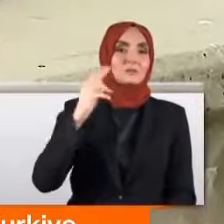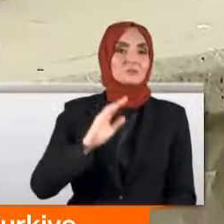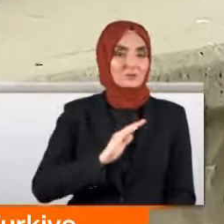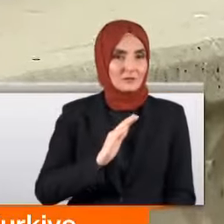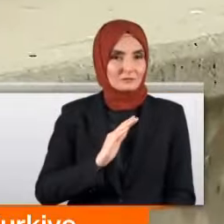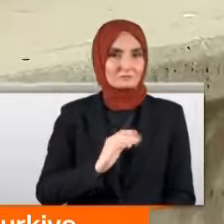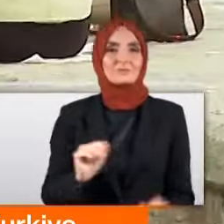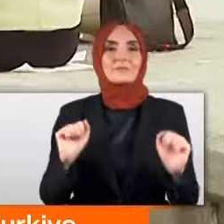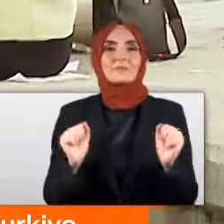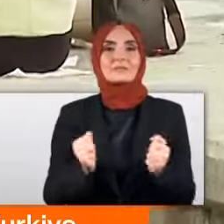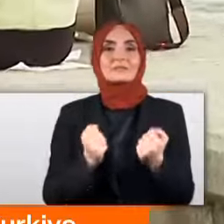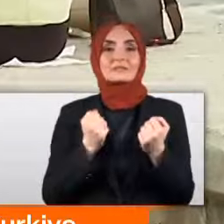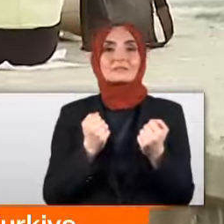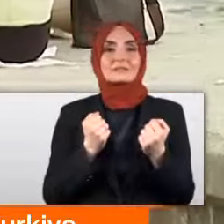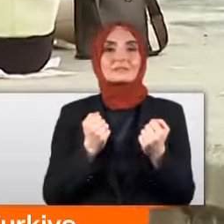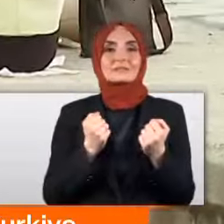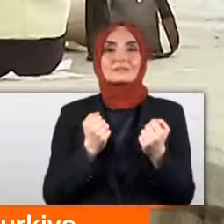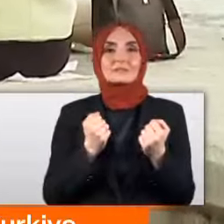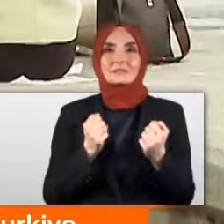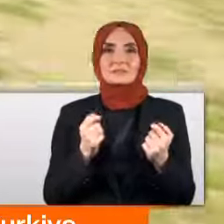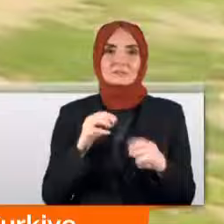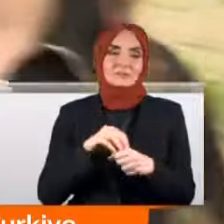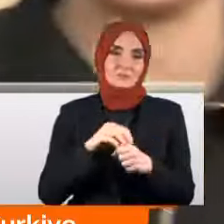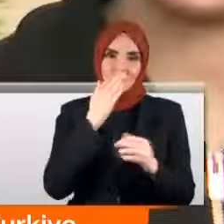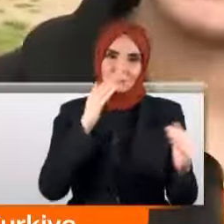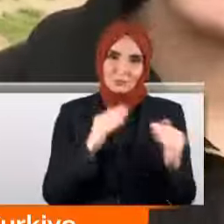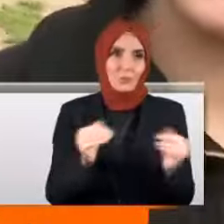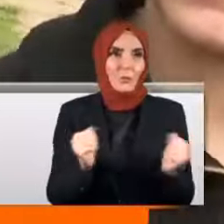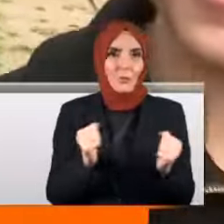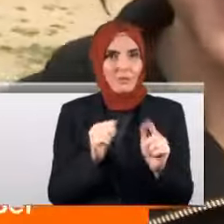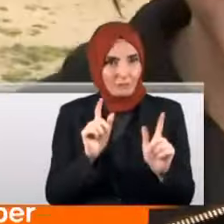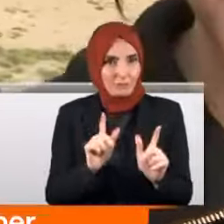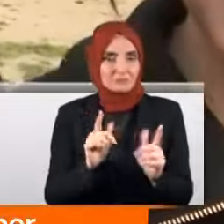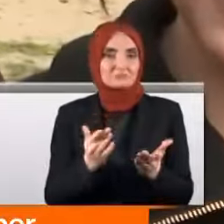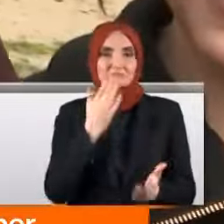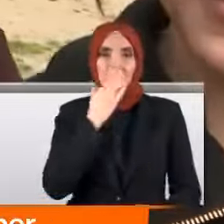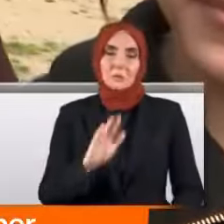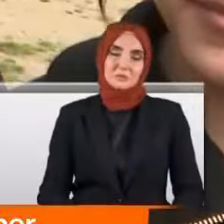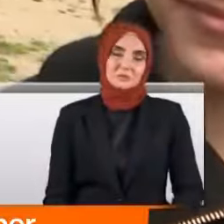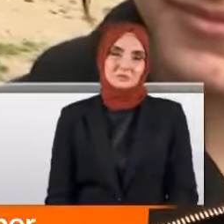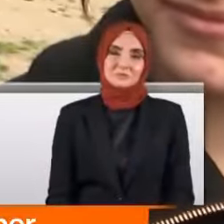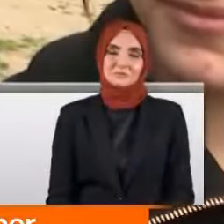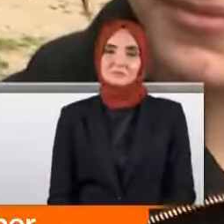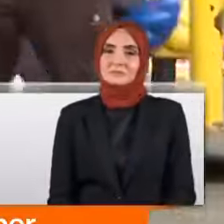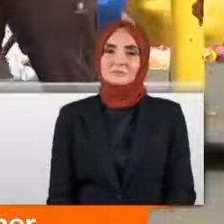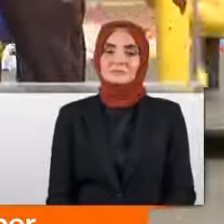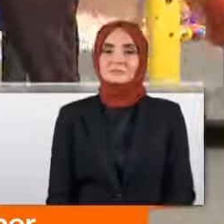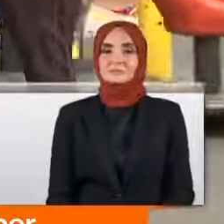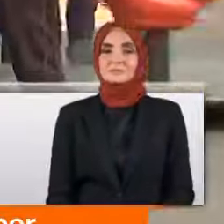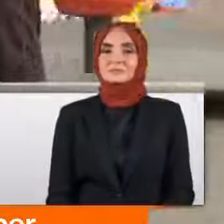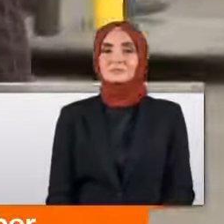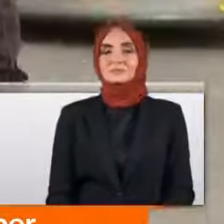kışı iliklerimize kadar hissetmemiz gereken şu dönemde. Hava çok güzel, çok eğlendik. Yani normalde olmayacak bir şey.